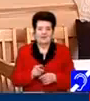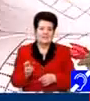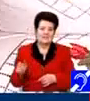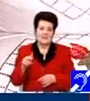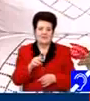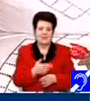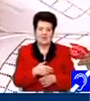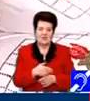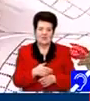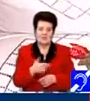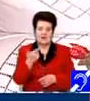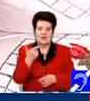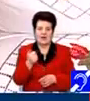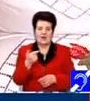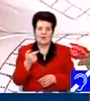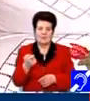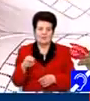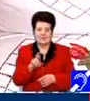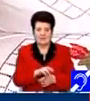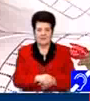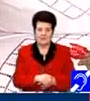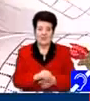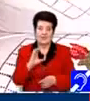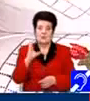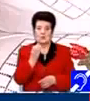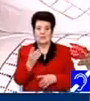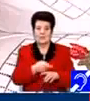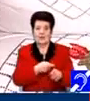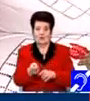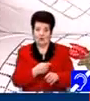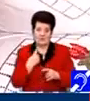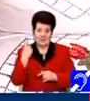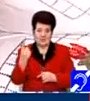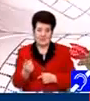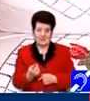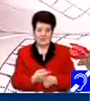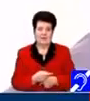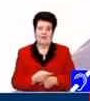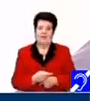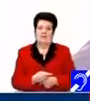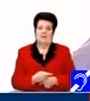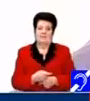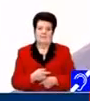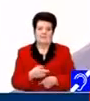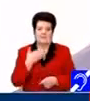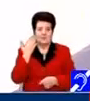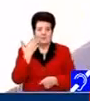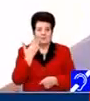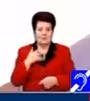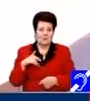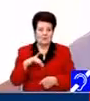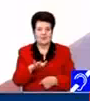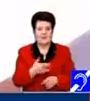mergem, cred că în Găgăuzia și la Castel Mimi. 100 de kilometri lungime, mergi cu un fel de